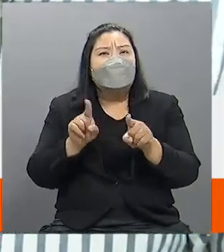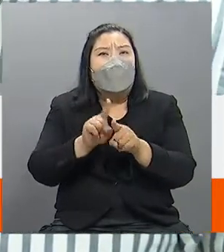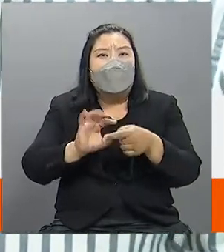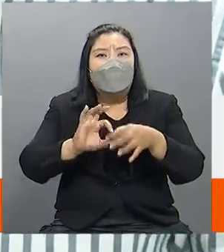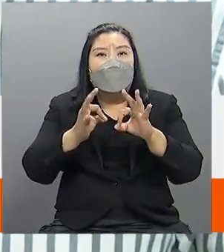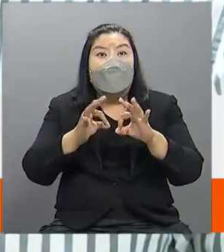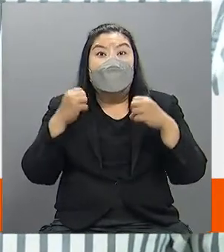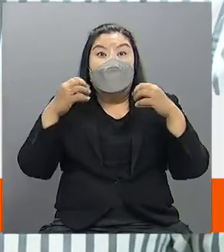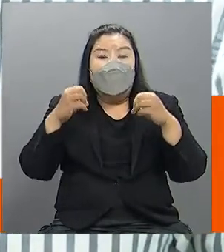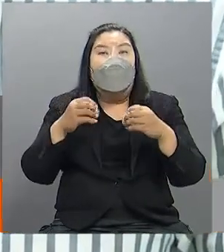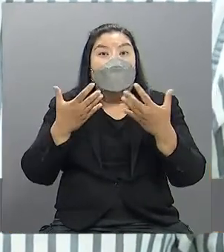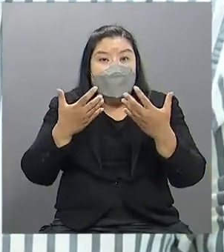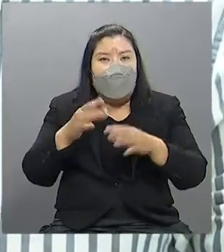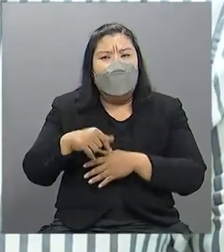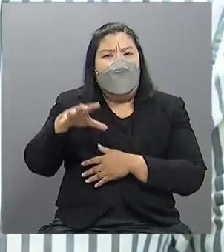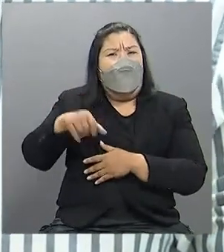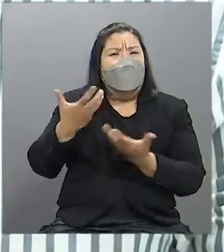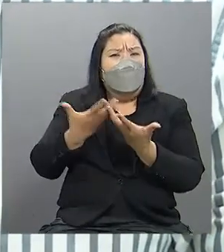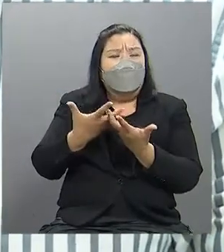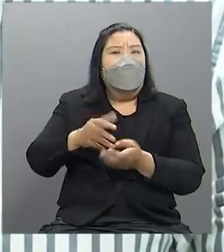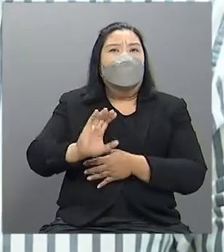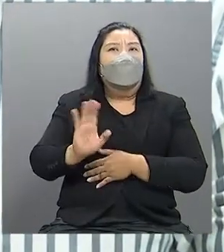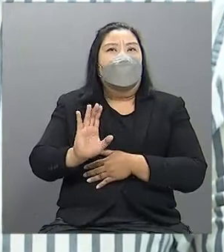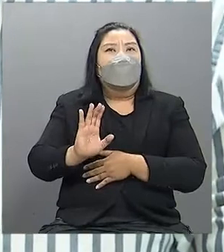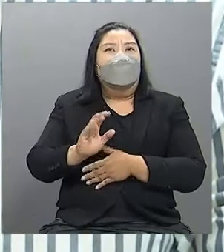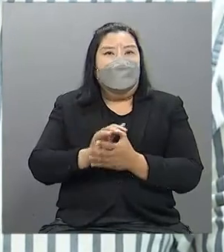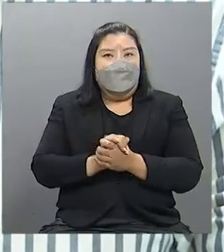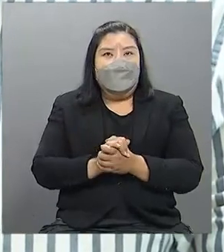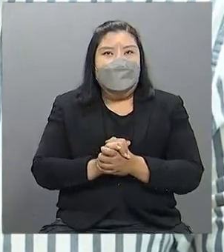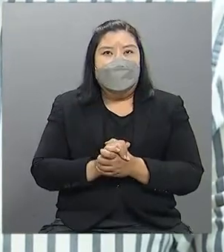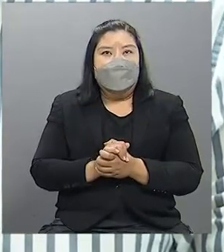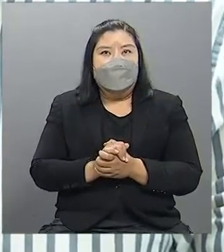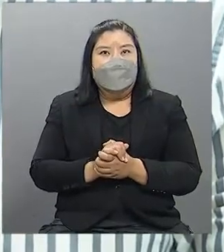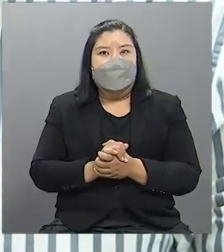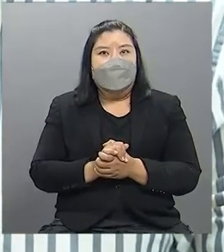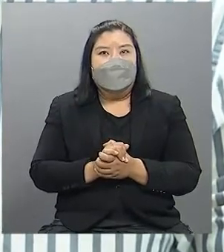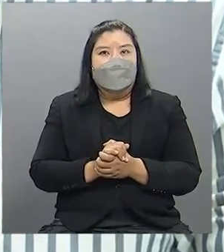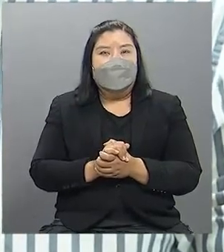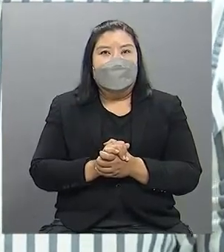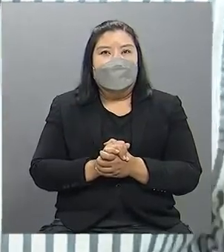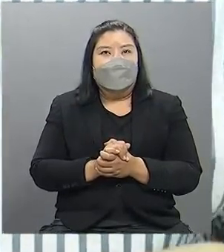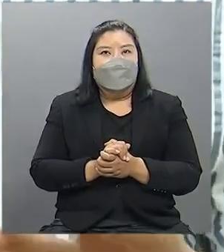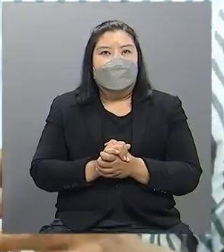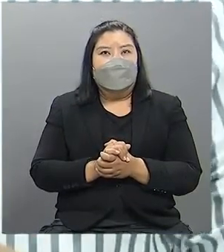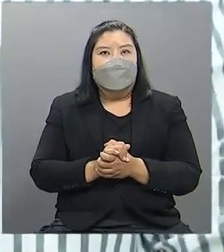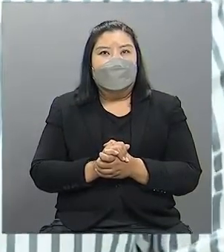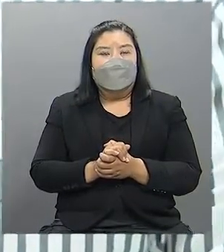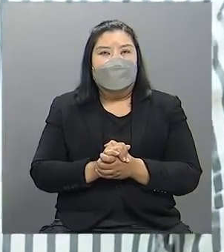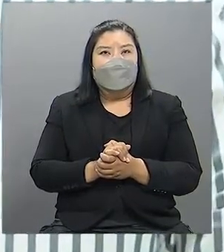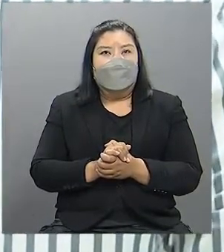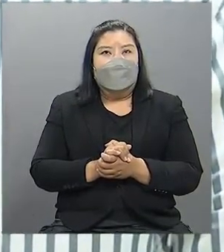ไงเราไม่ได้เข้าองค์ประกอบตรงนั้นผมไม่ได้เข้าองค์ประกอบตรงนั้นแต่ว่าเราอยู่ในภาค